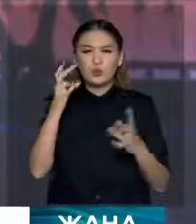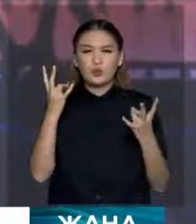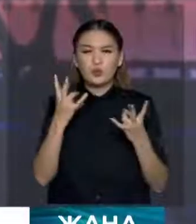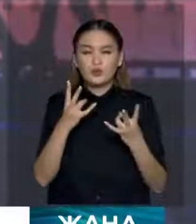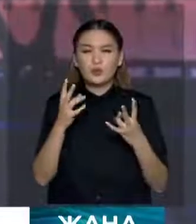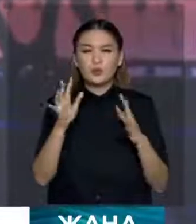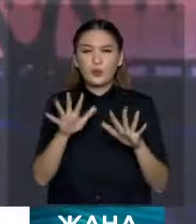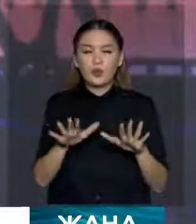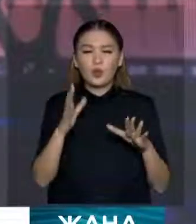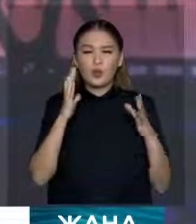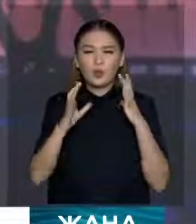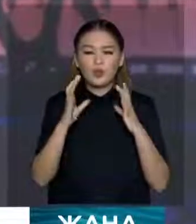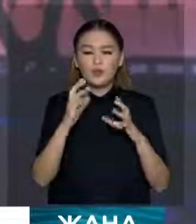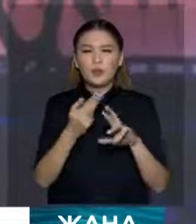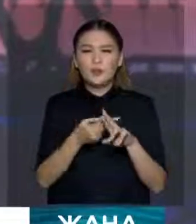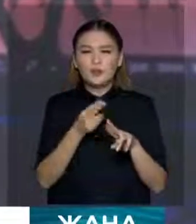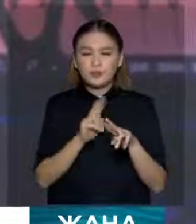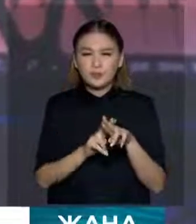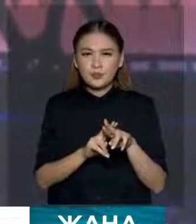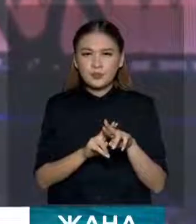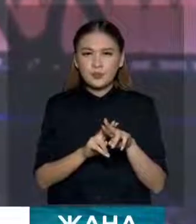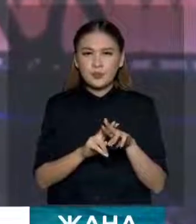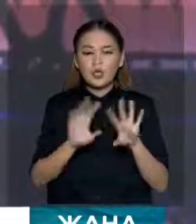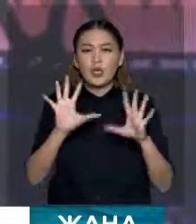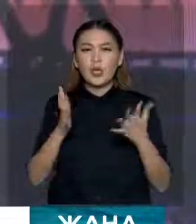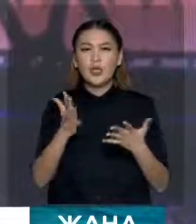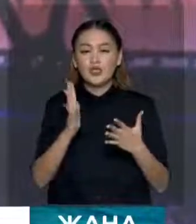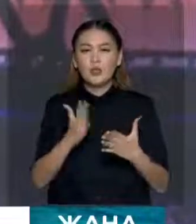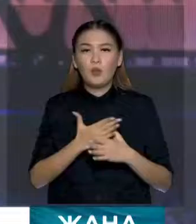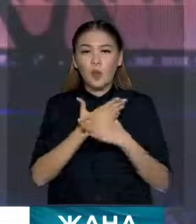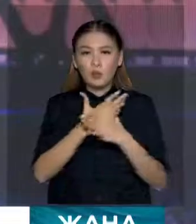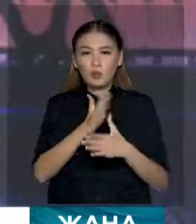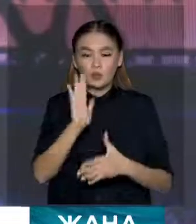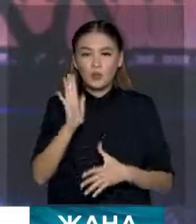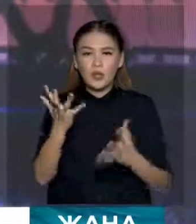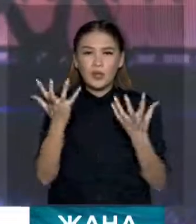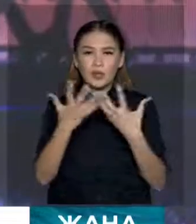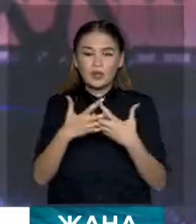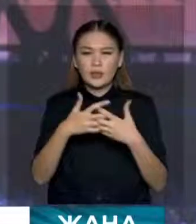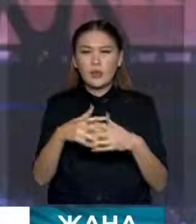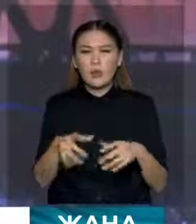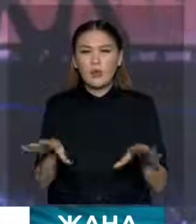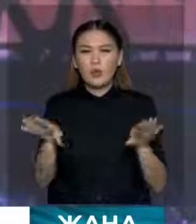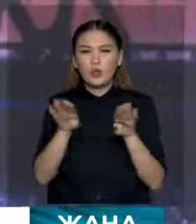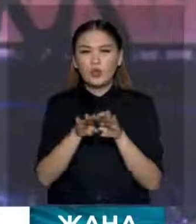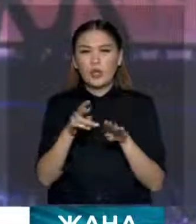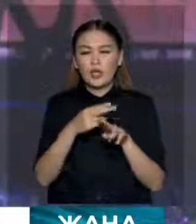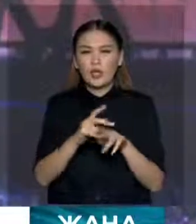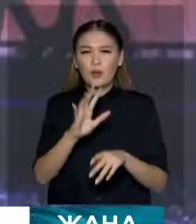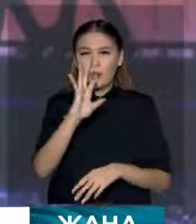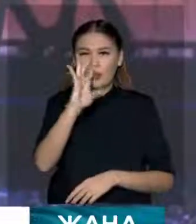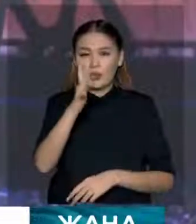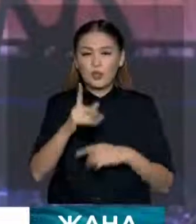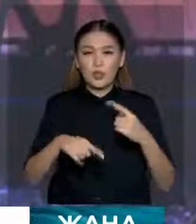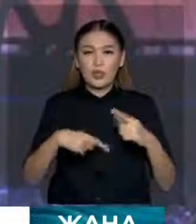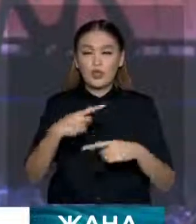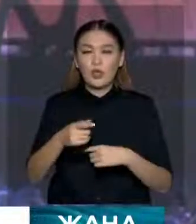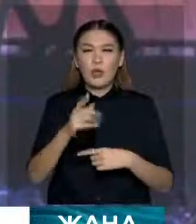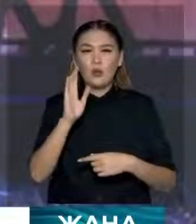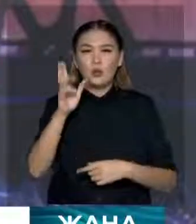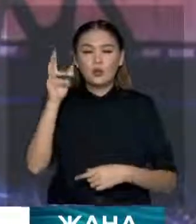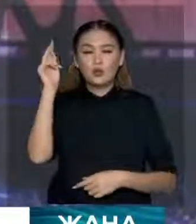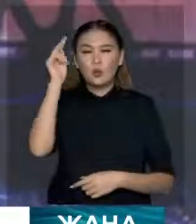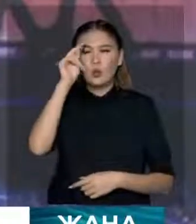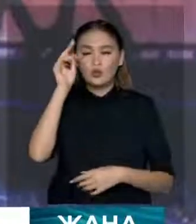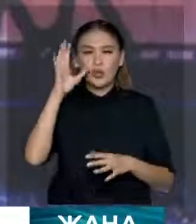аграрлық салада ғылыми зерттеу университетіне айналу керек. Егер де соны істейтін болсақ, менің есебім бойынша алдымыздағы 5 жылдың ішінде бізде мына білімде